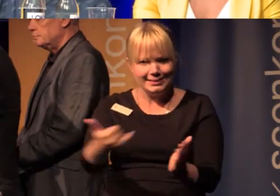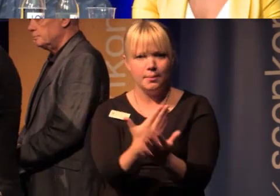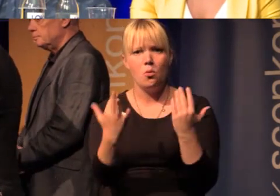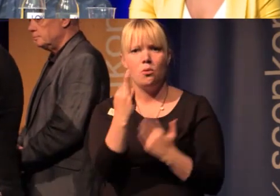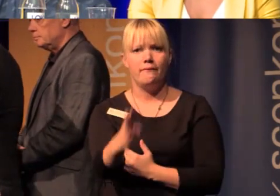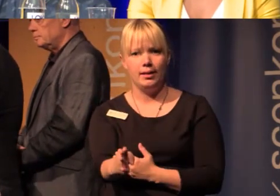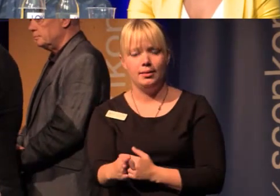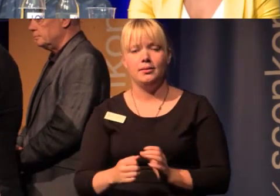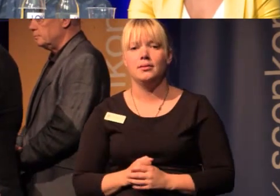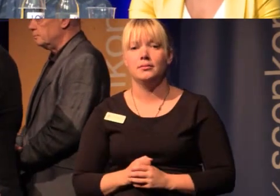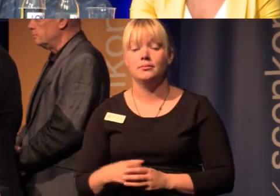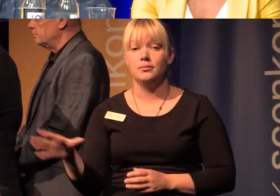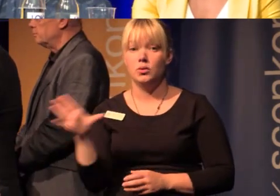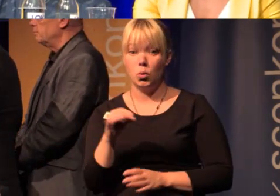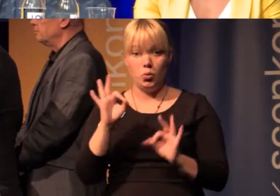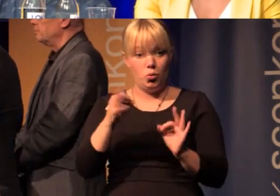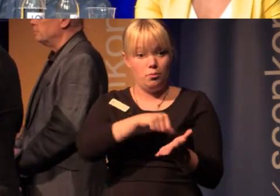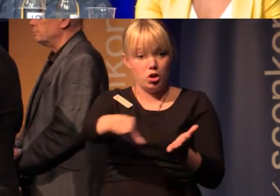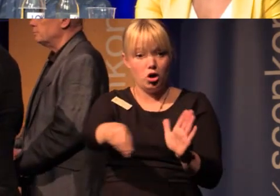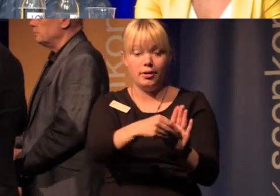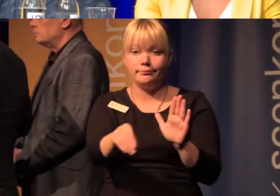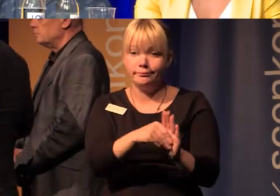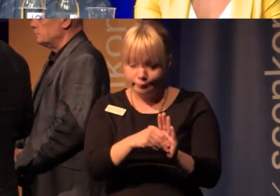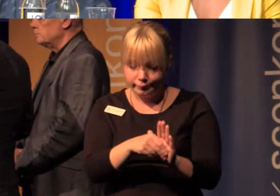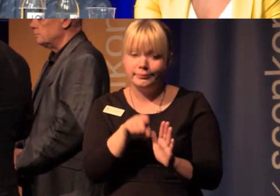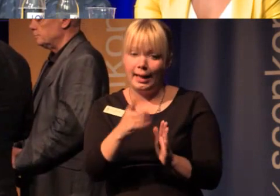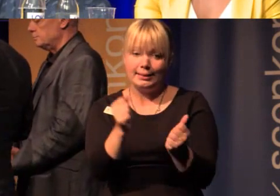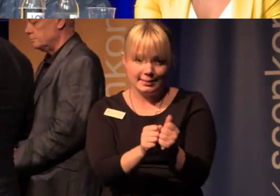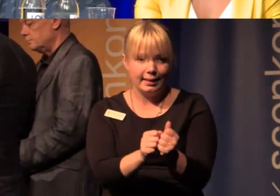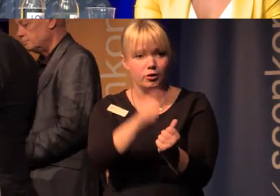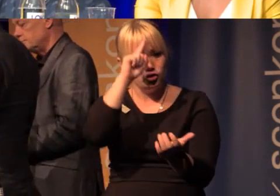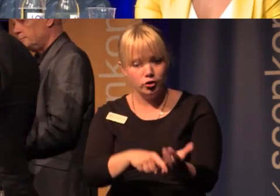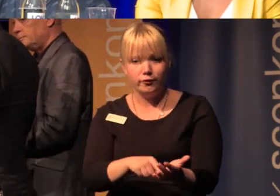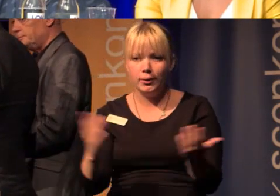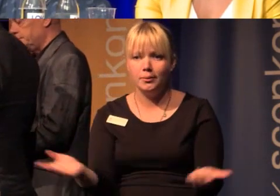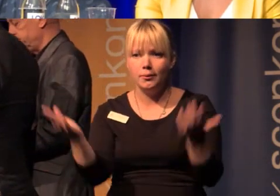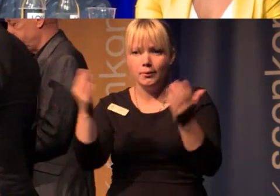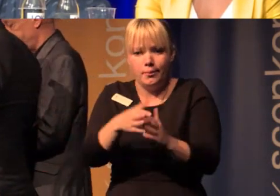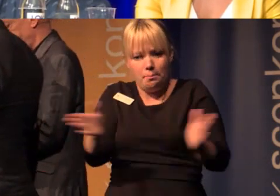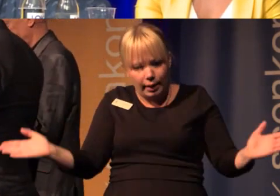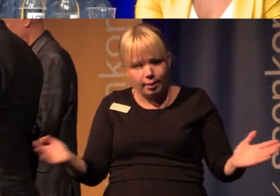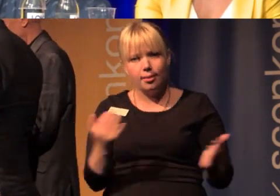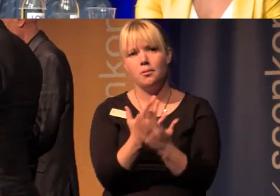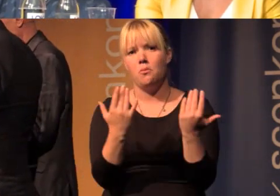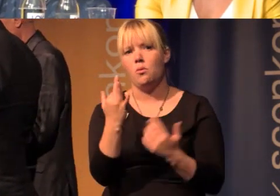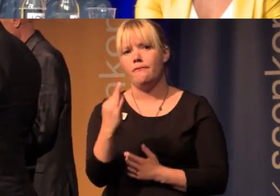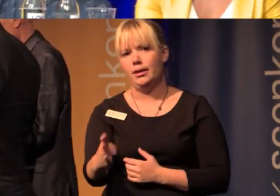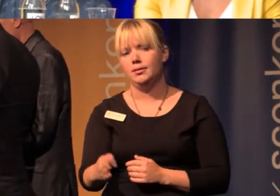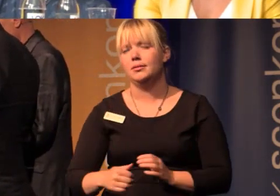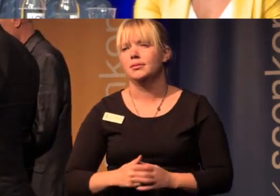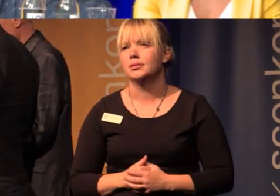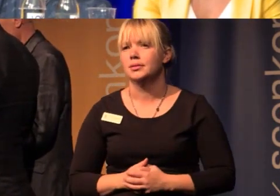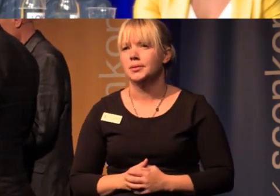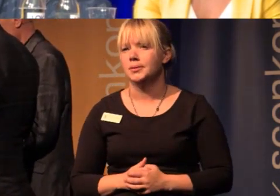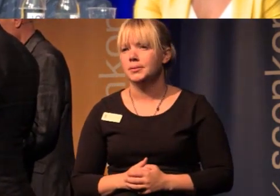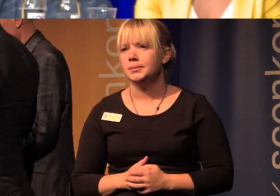finansieringen ett viktigt medel för att säkerställa att den bredden och mångfalden också ska finnas. Men sen vill jag